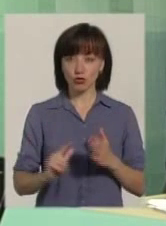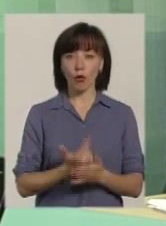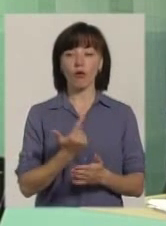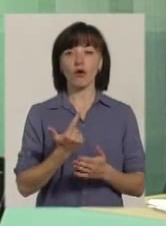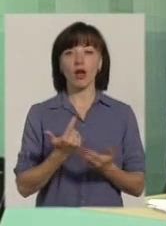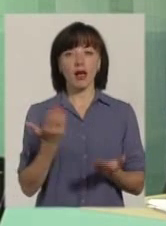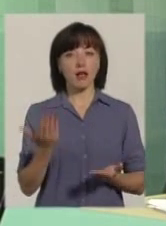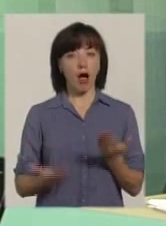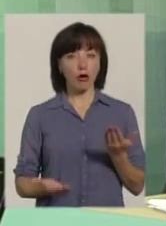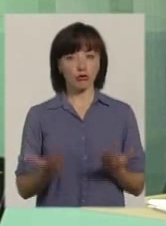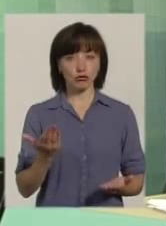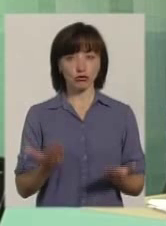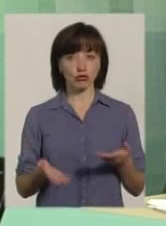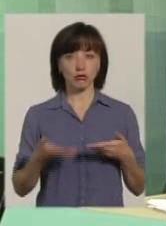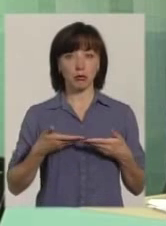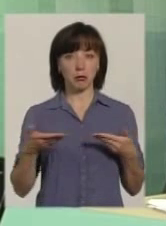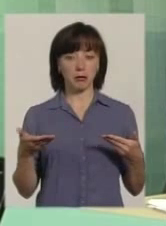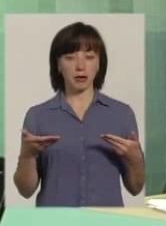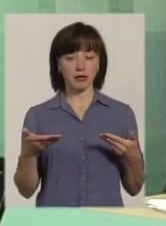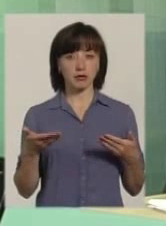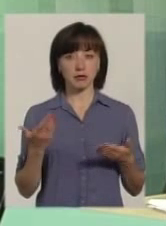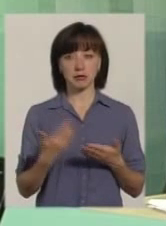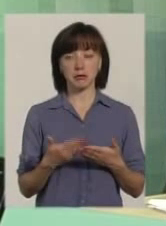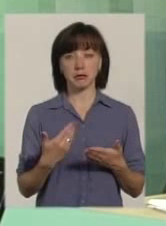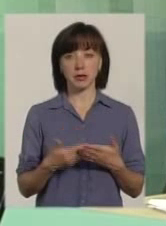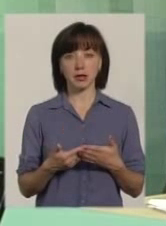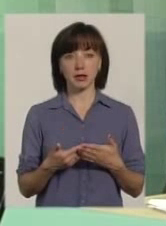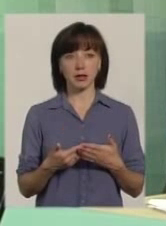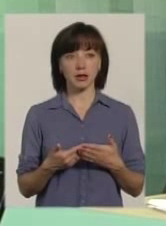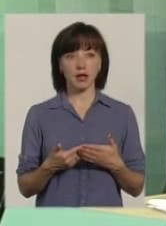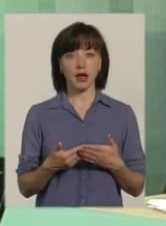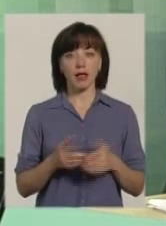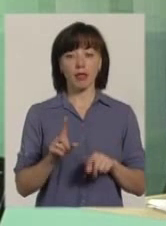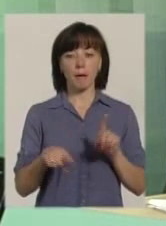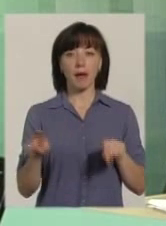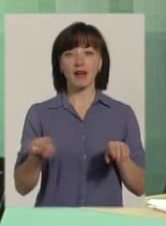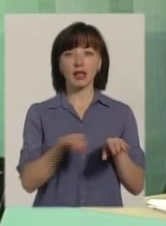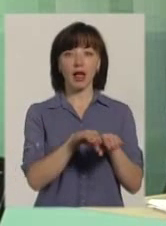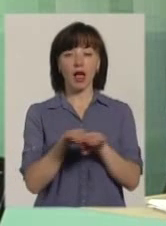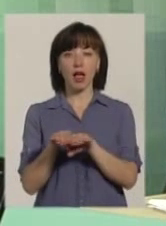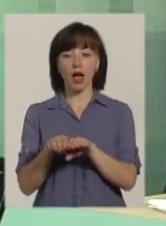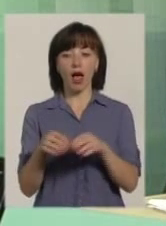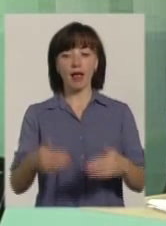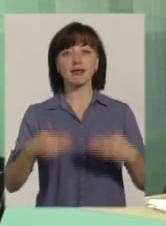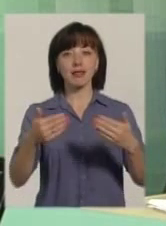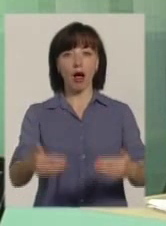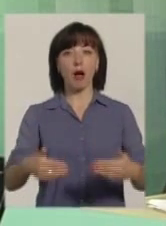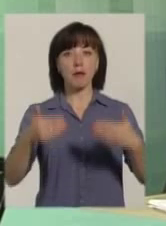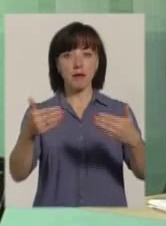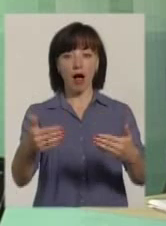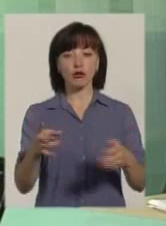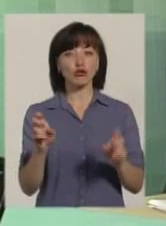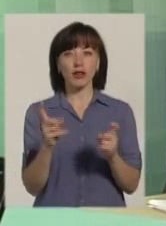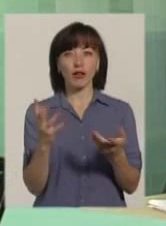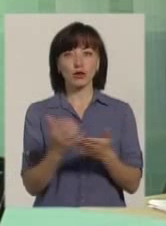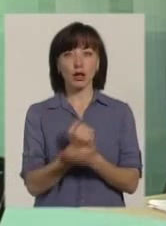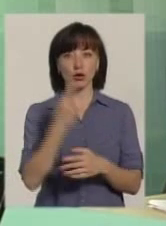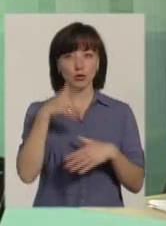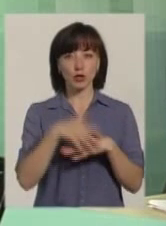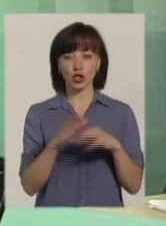навіть на певних громадах, на певних етапах чи десь не досягнемо ідеального розуміння, і нічого не